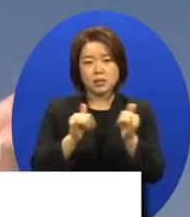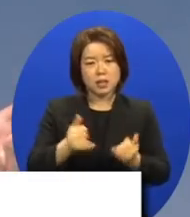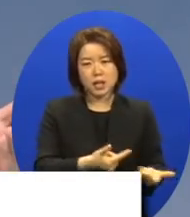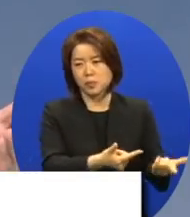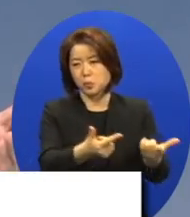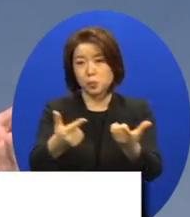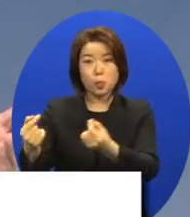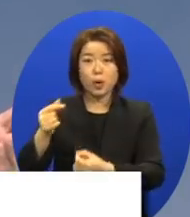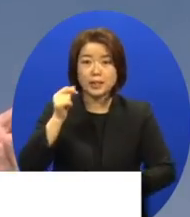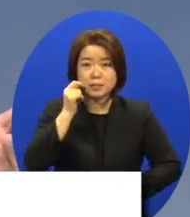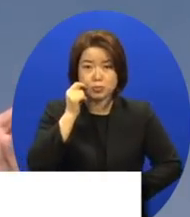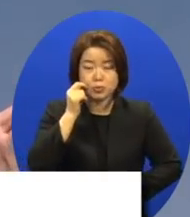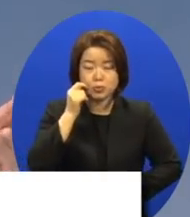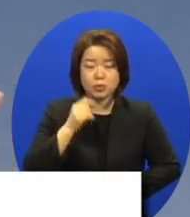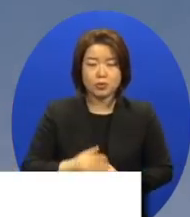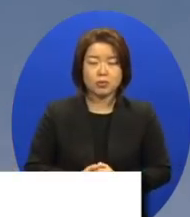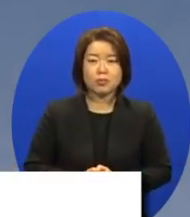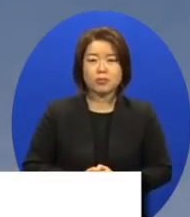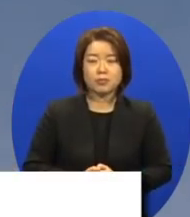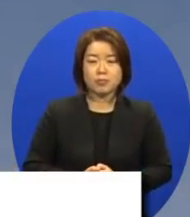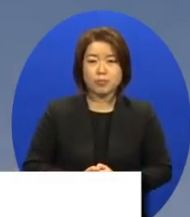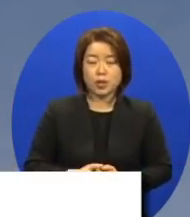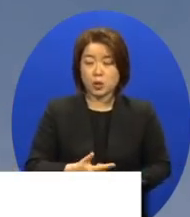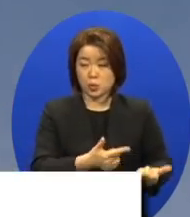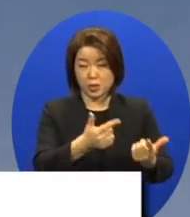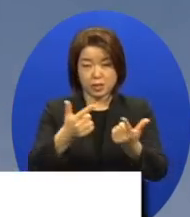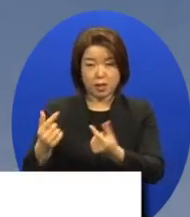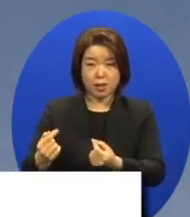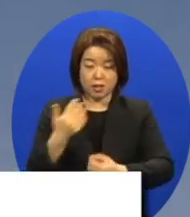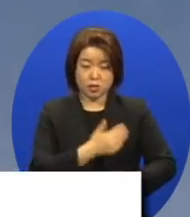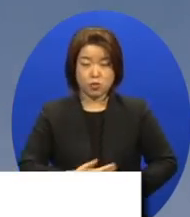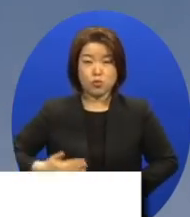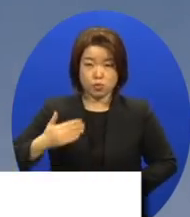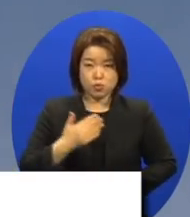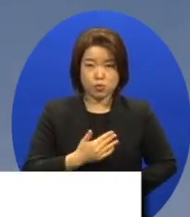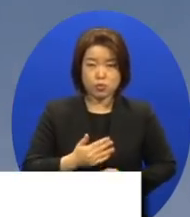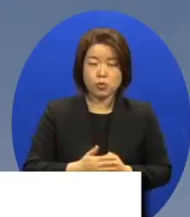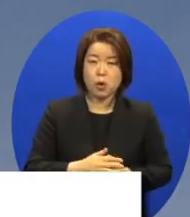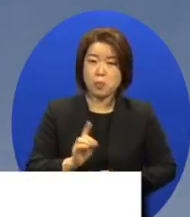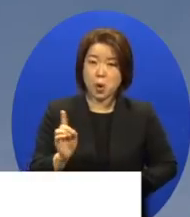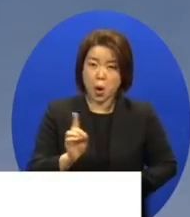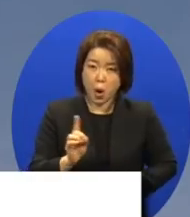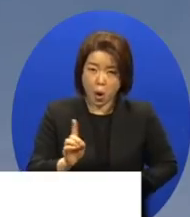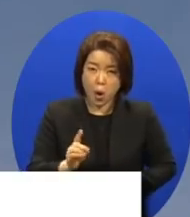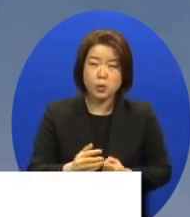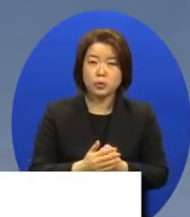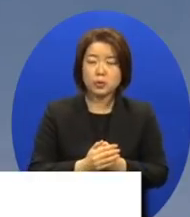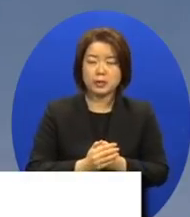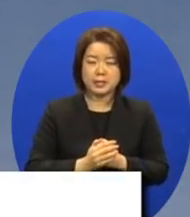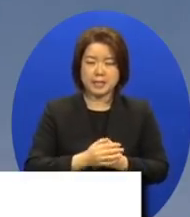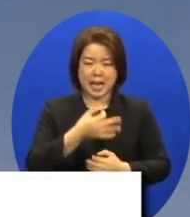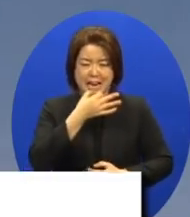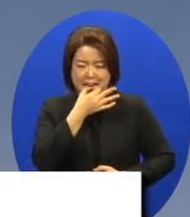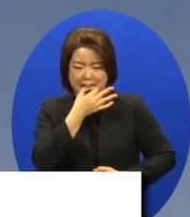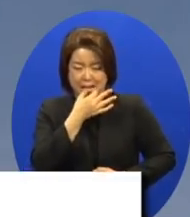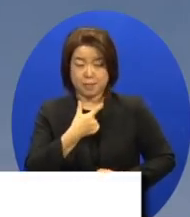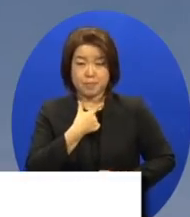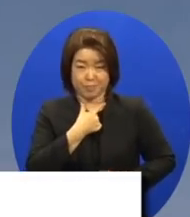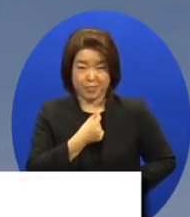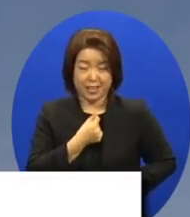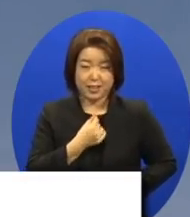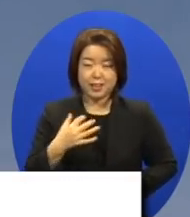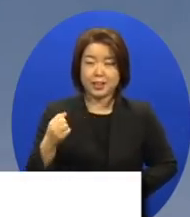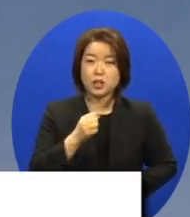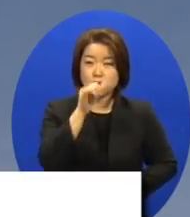똑같은게 아니고 다 육신의 그런 어떤 욕정을 가지고 있기 때문에